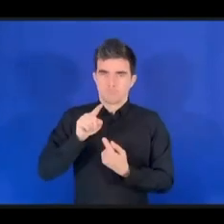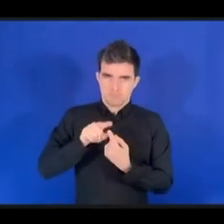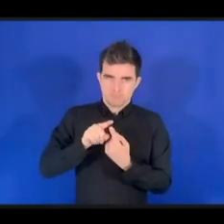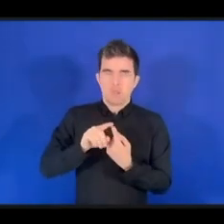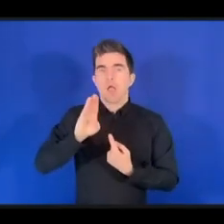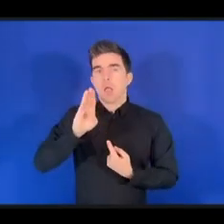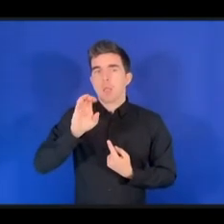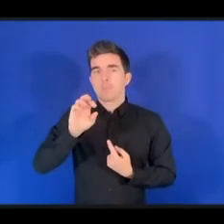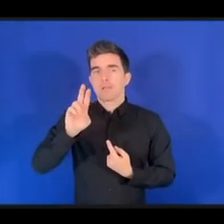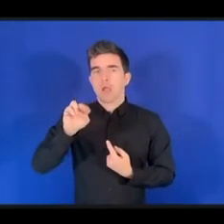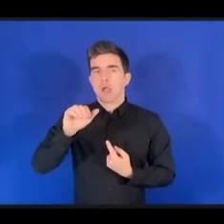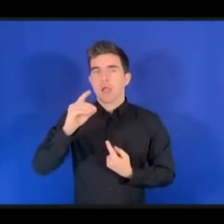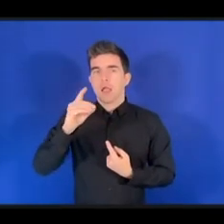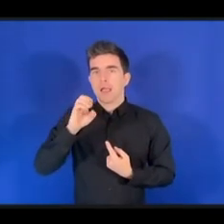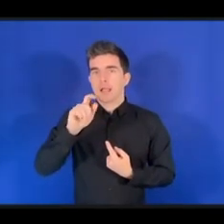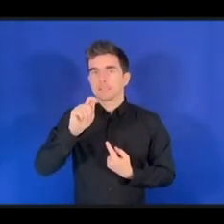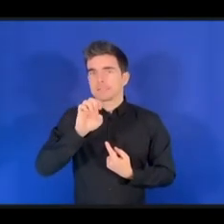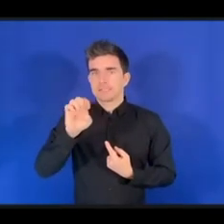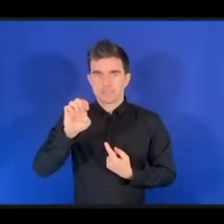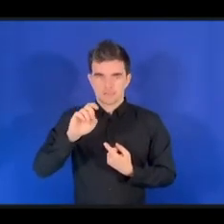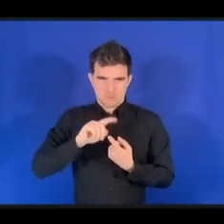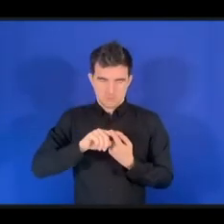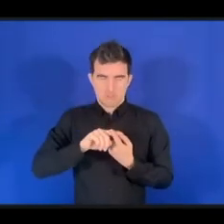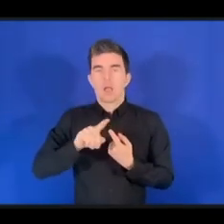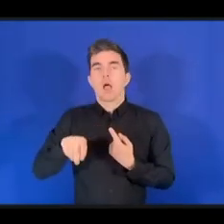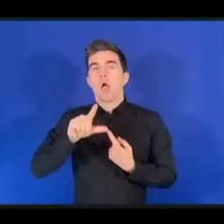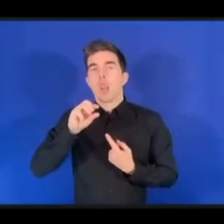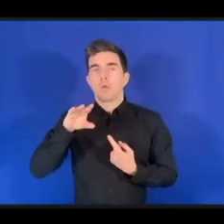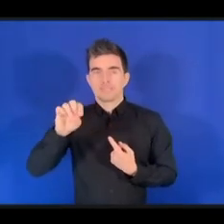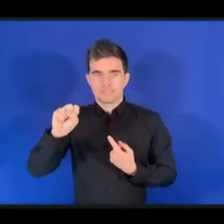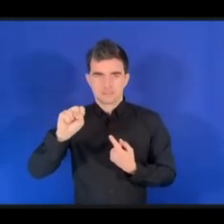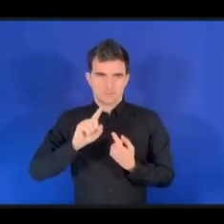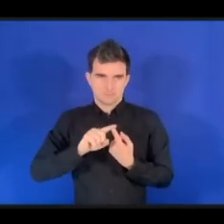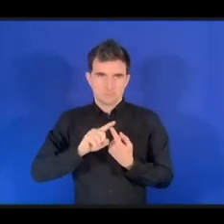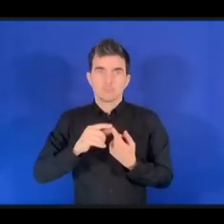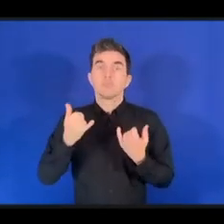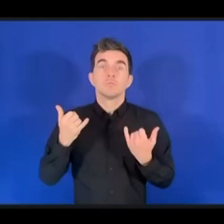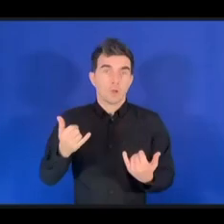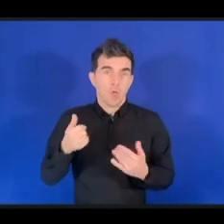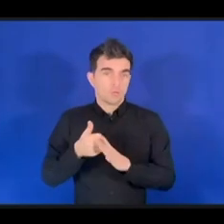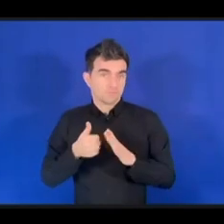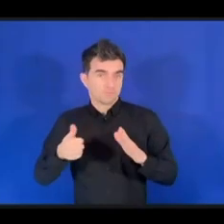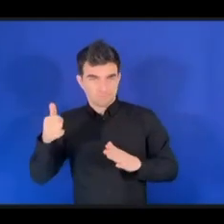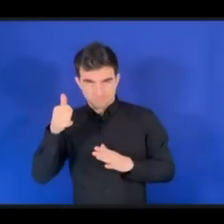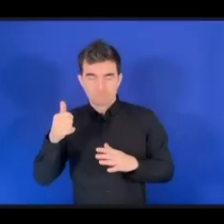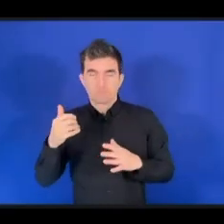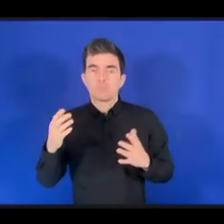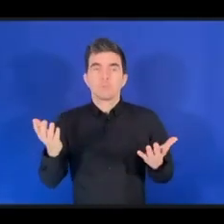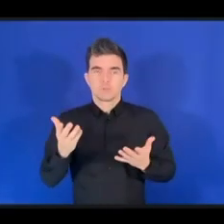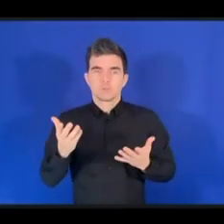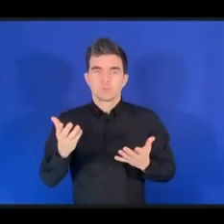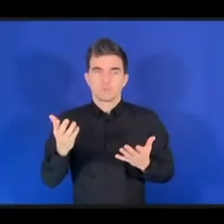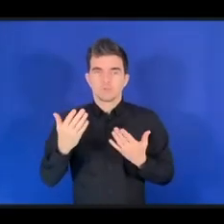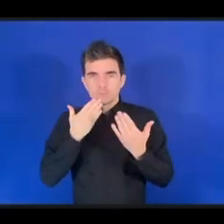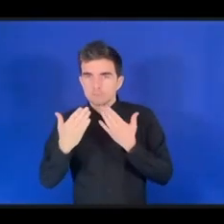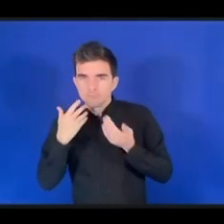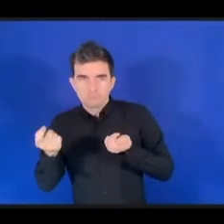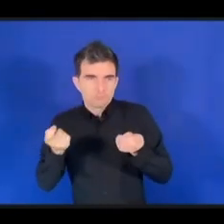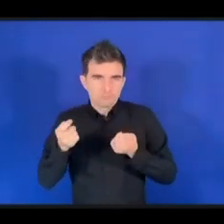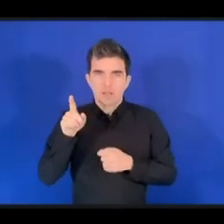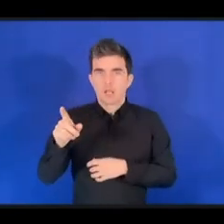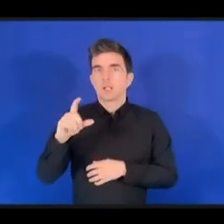Bernadette Lewis， 那他是现在英联邦国家信通组织的 CTO，